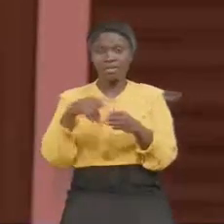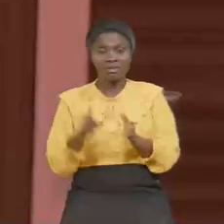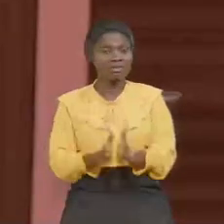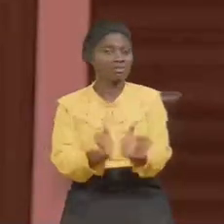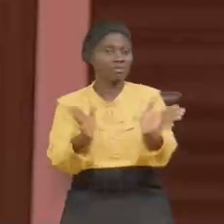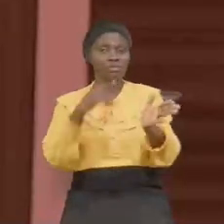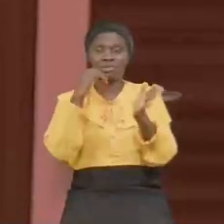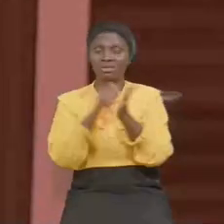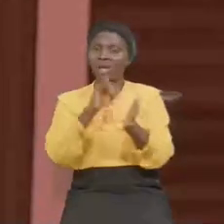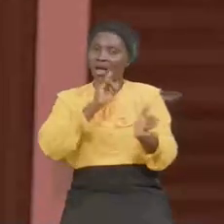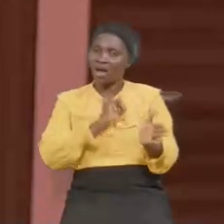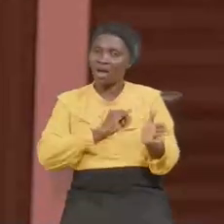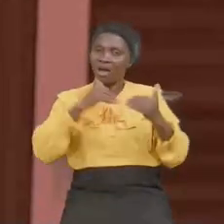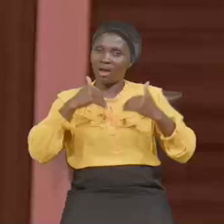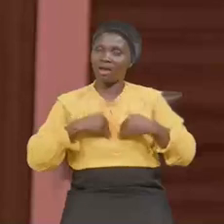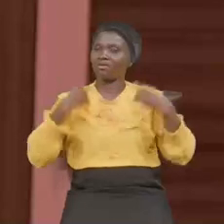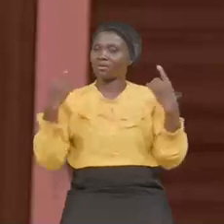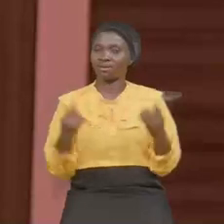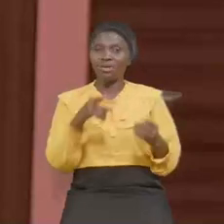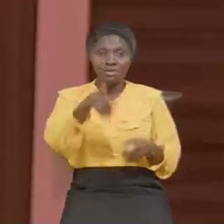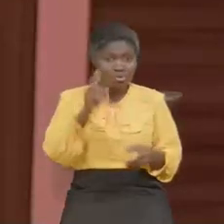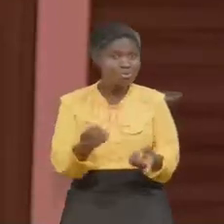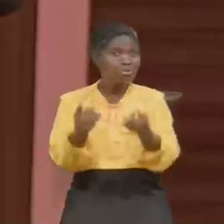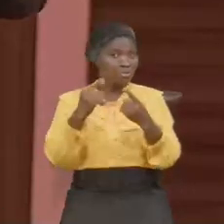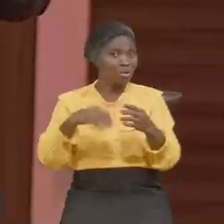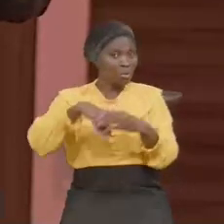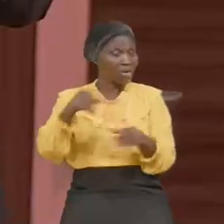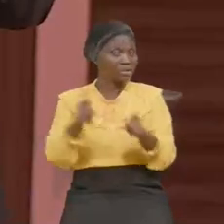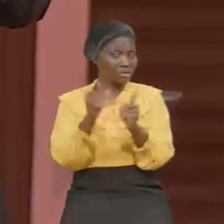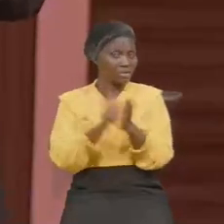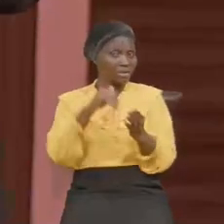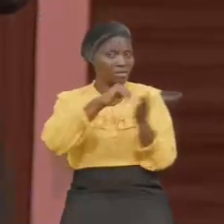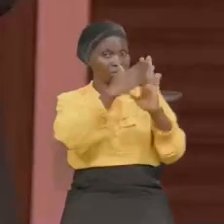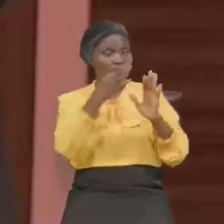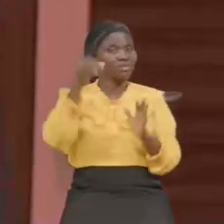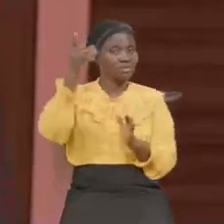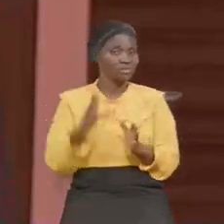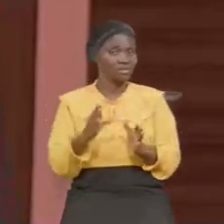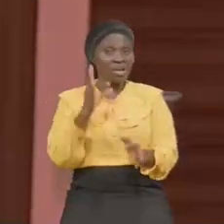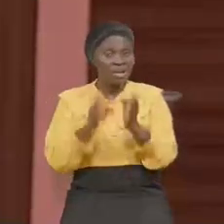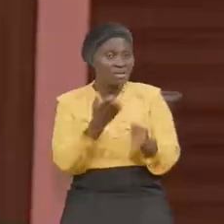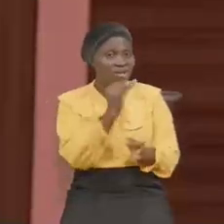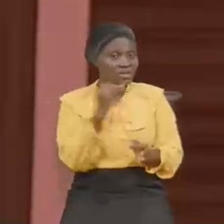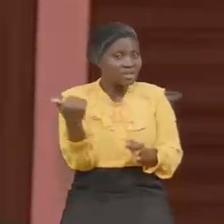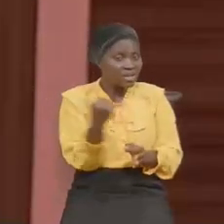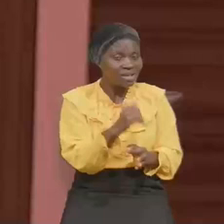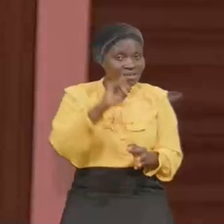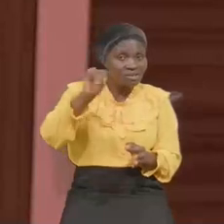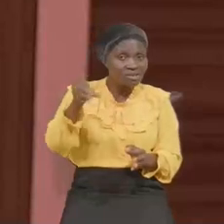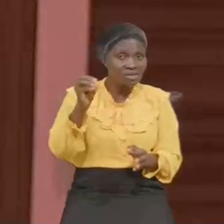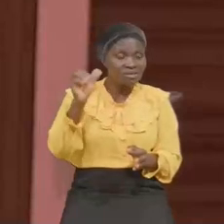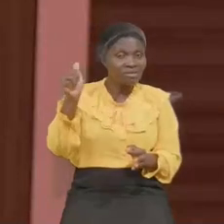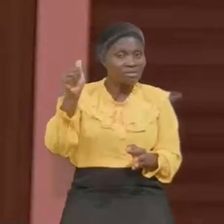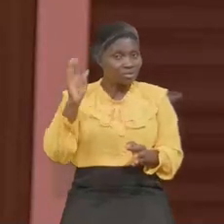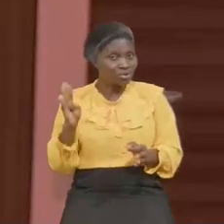ça, en la présence de Dieu. S'il y a un Joab qui essaie de le cacher pour toi, il y a un Joab qui essaie de